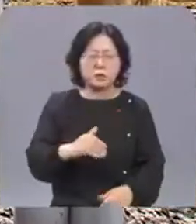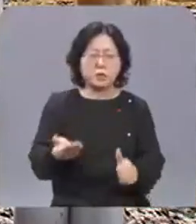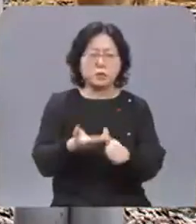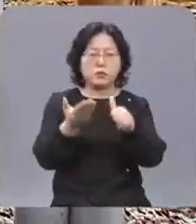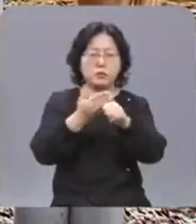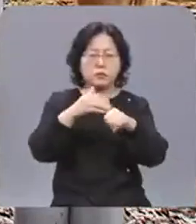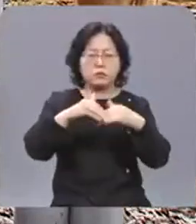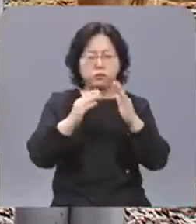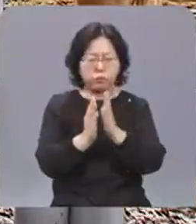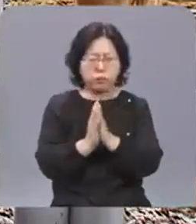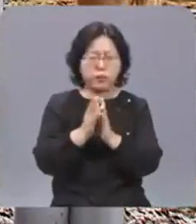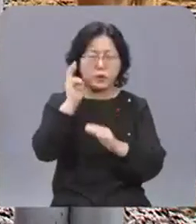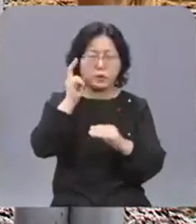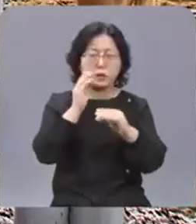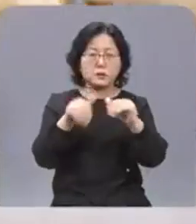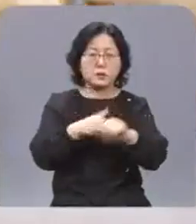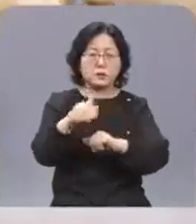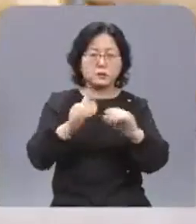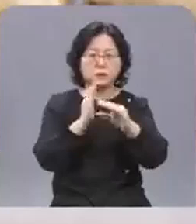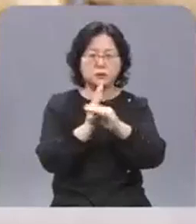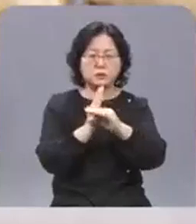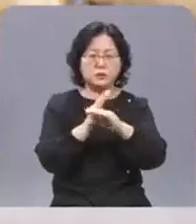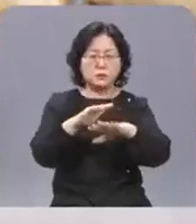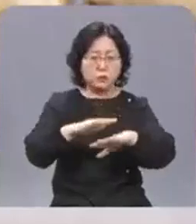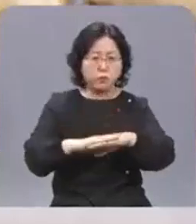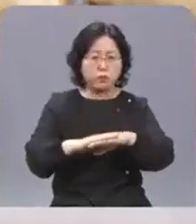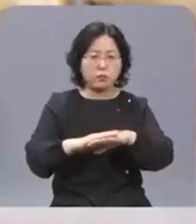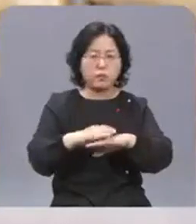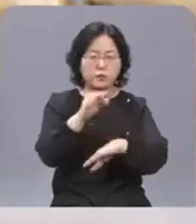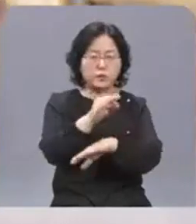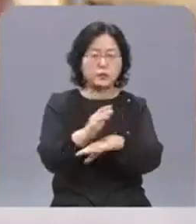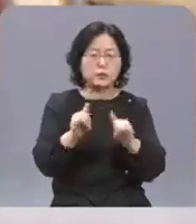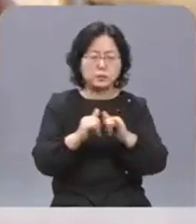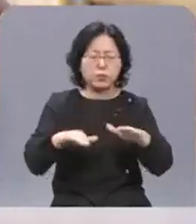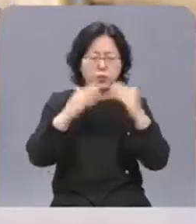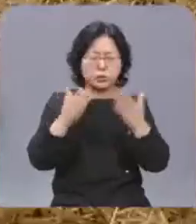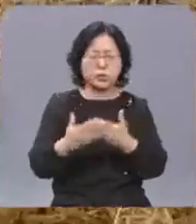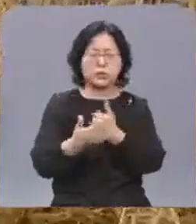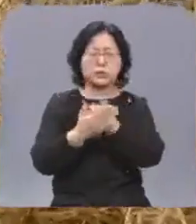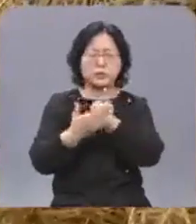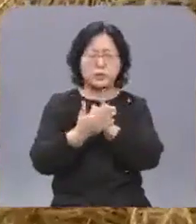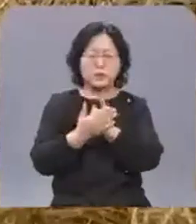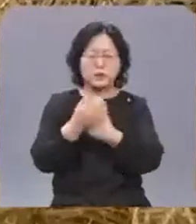축산 줄도산까지 예상되는 상황. 농가와 소비자 모두에게 도움이